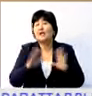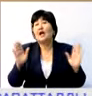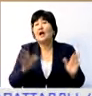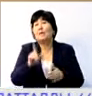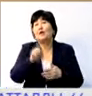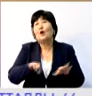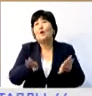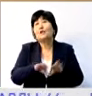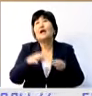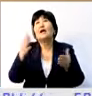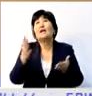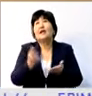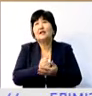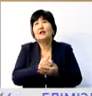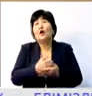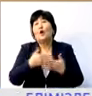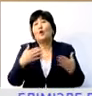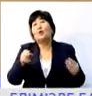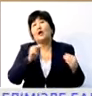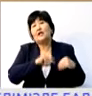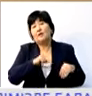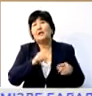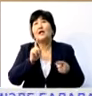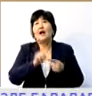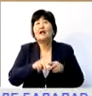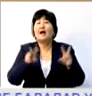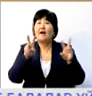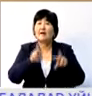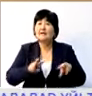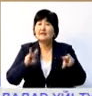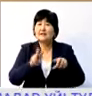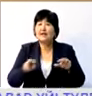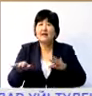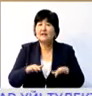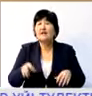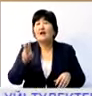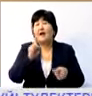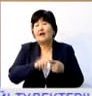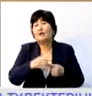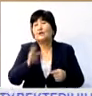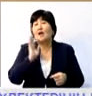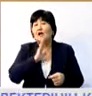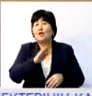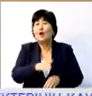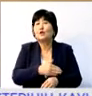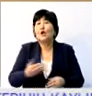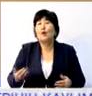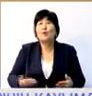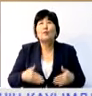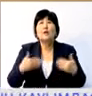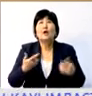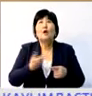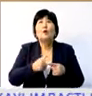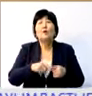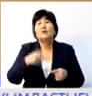осындай дәрежеге жетті. Үлкен еңбектің арқасында, ізденістің арқасында, сондықтан да аналарымызға ұзақ ғұмыр тілеймін. енді